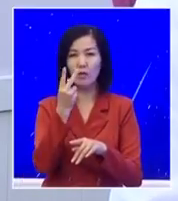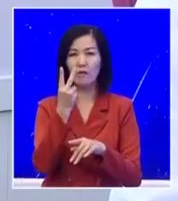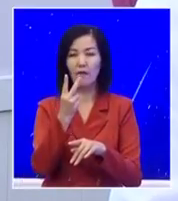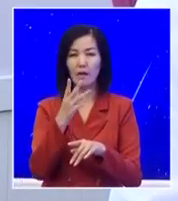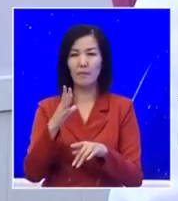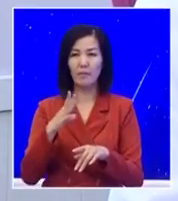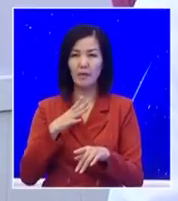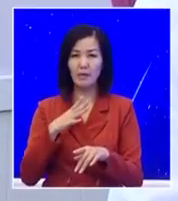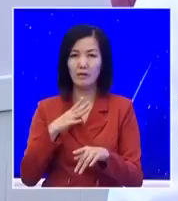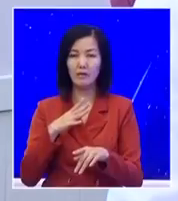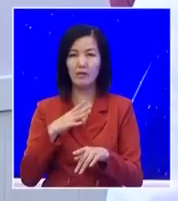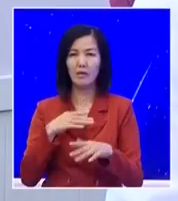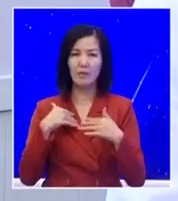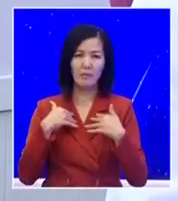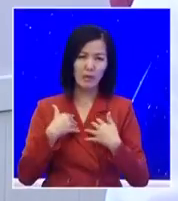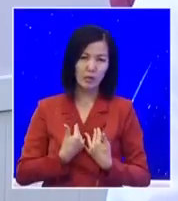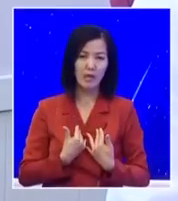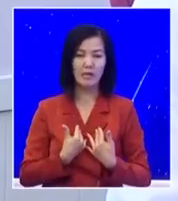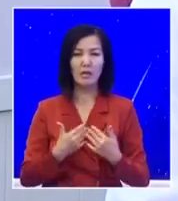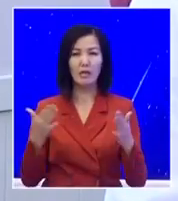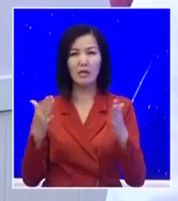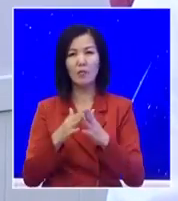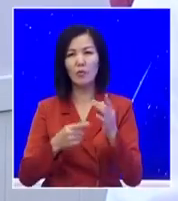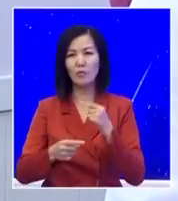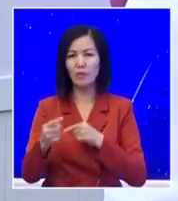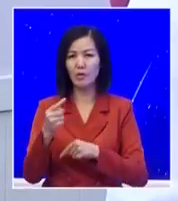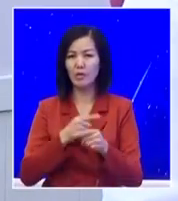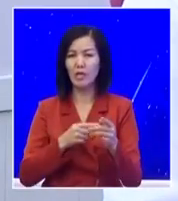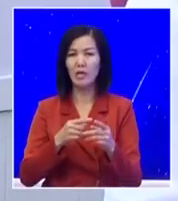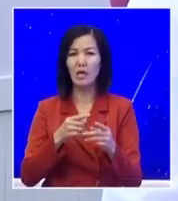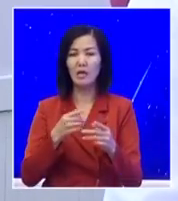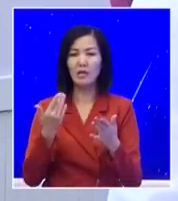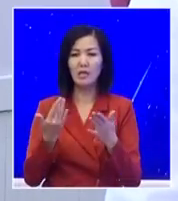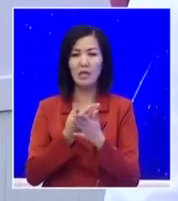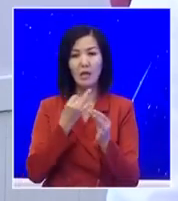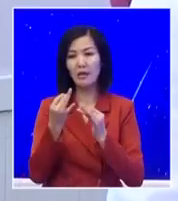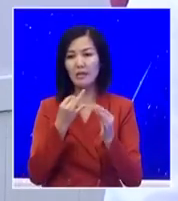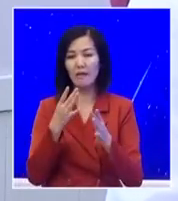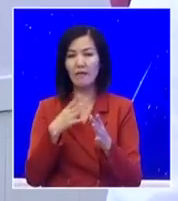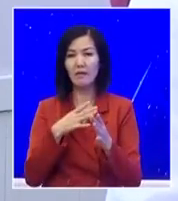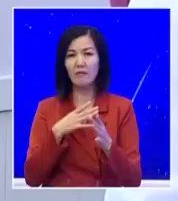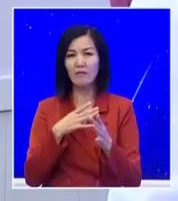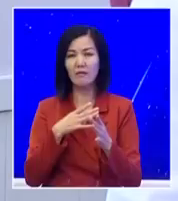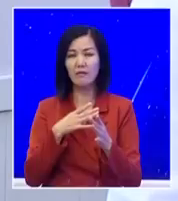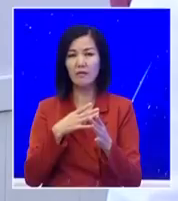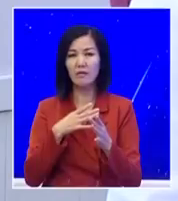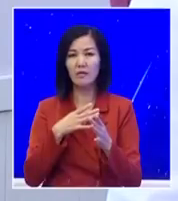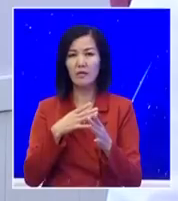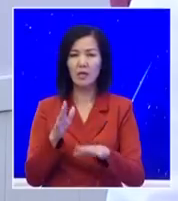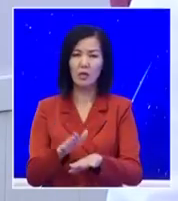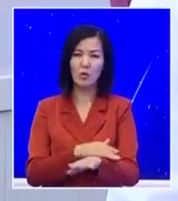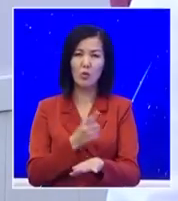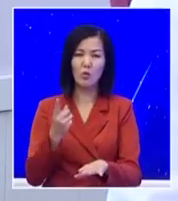я прям был подавлен зачастую. Я домой приезжал, даже ни с кем не разговаривал, просто шел, включал душ и стоял под этой струей долго.